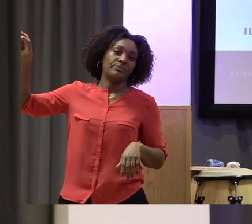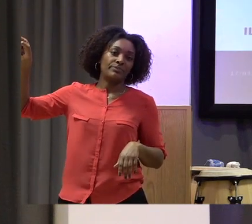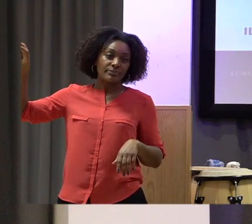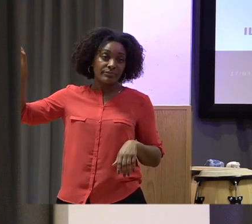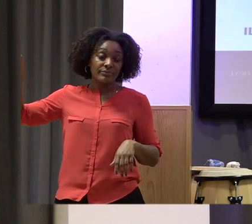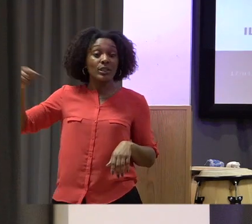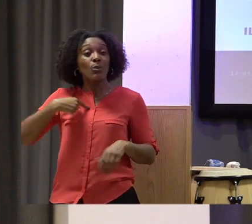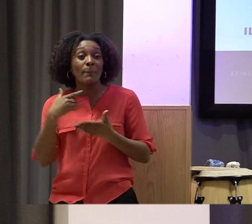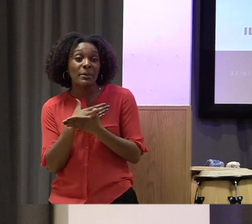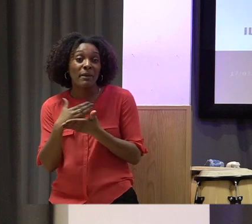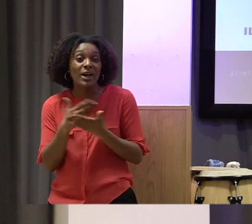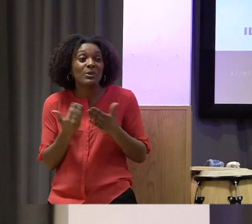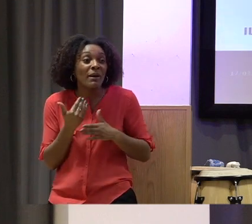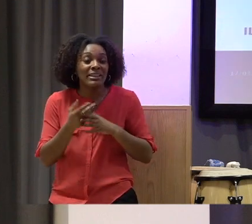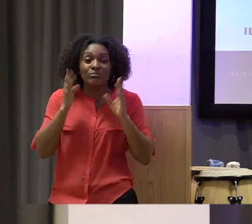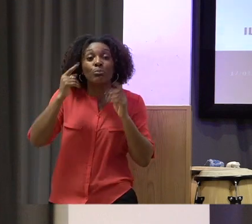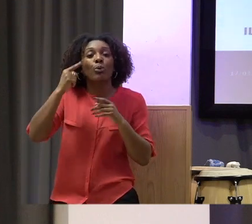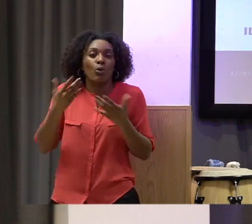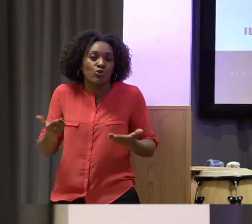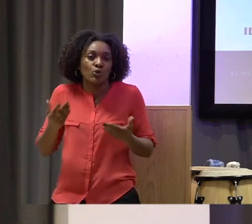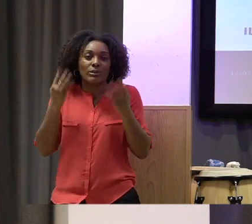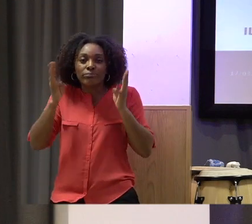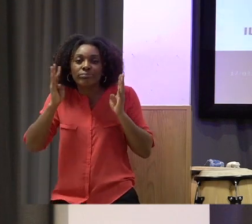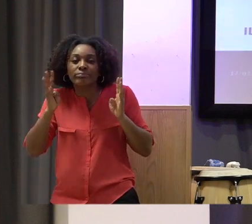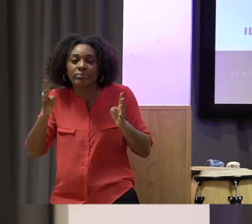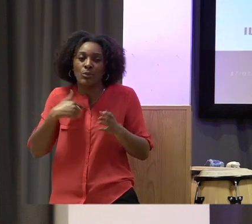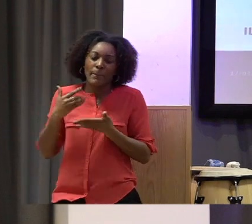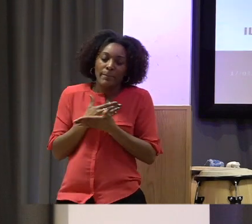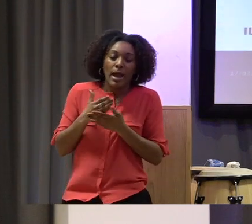message, Dieu m'a mis à cœur d'interpeller quelqu'un.